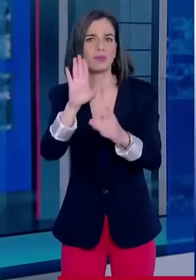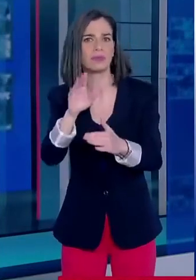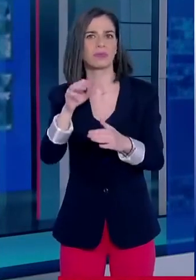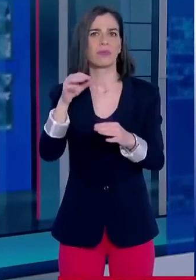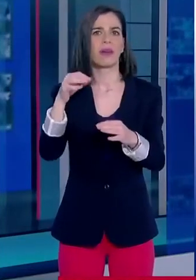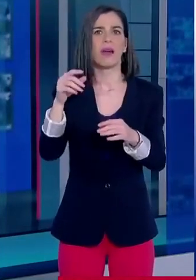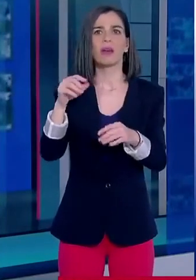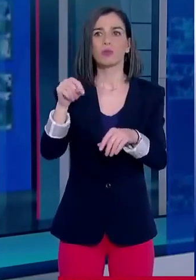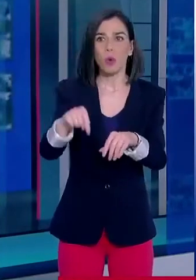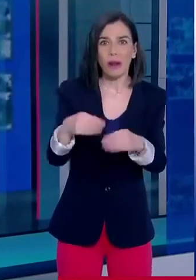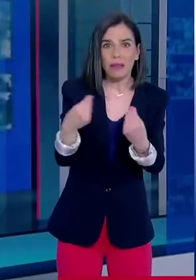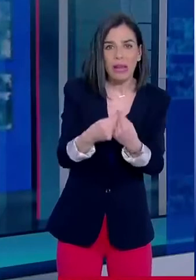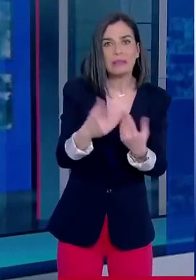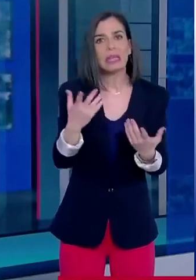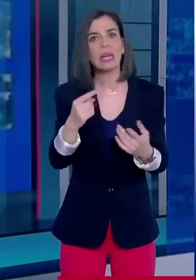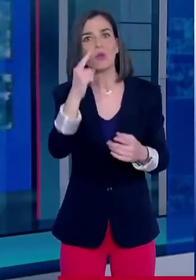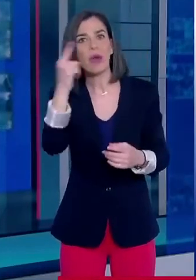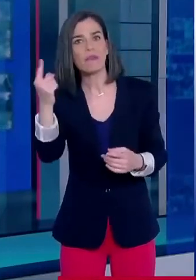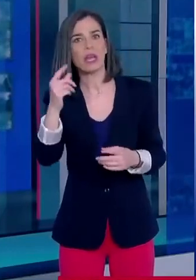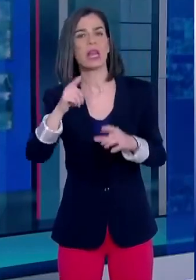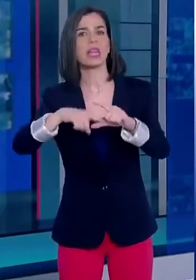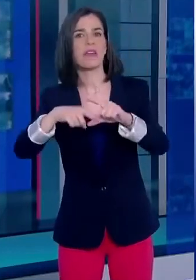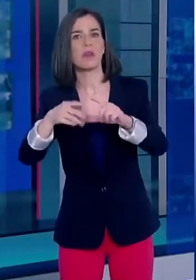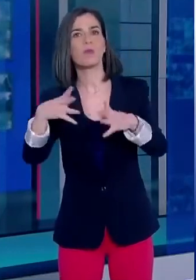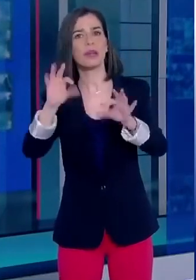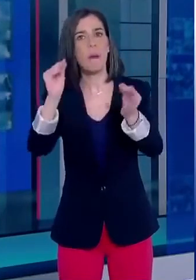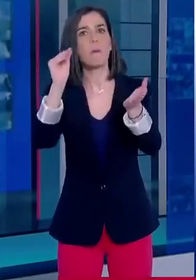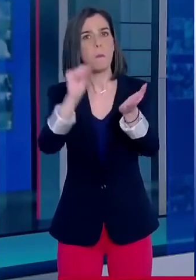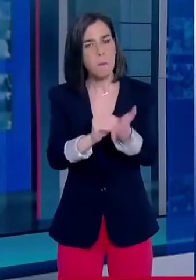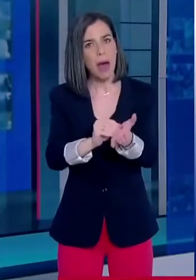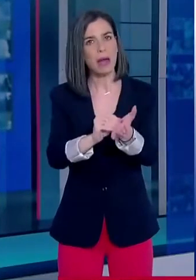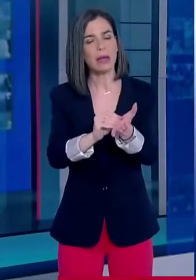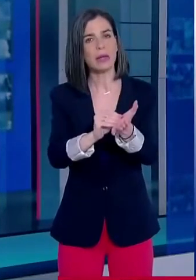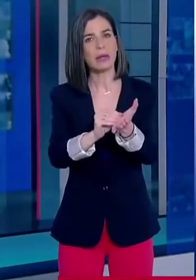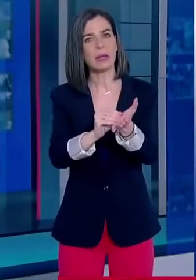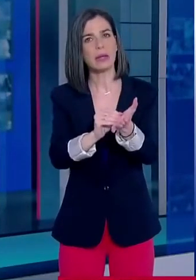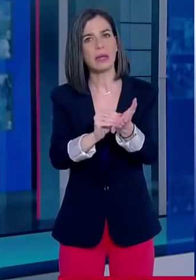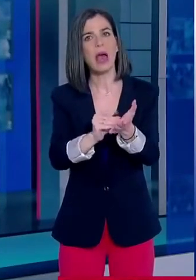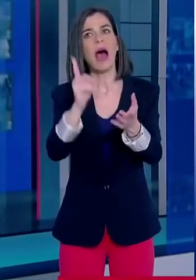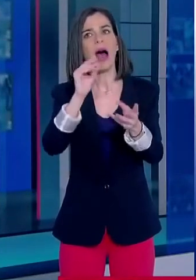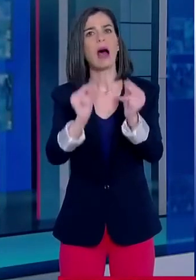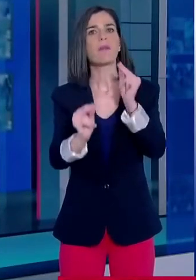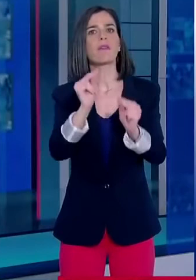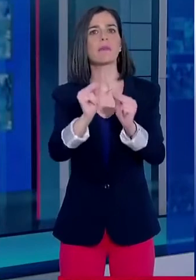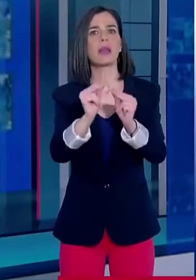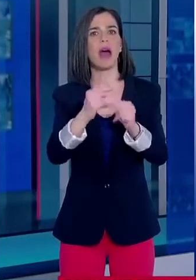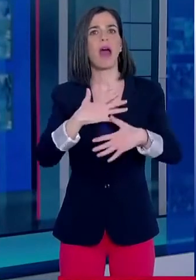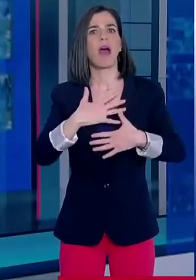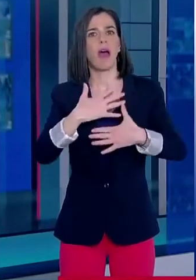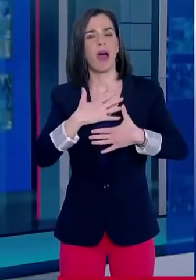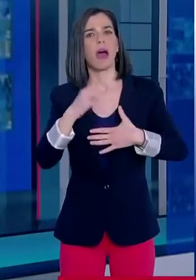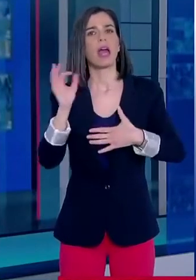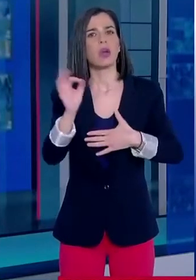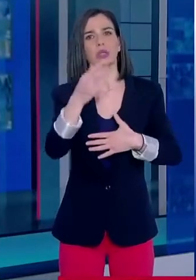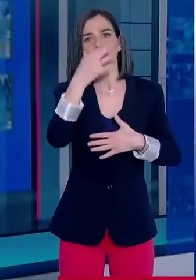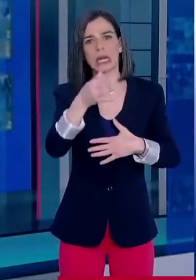τώρα ή το Νοέμβριο-Δεκέμβριο που θα αρχίσει να κυκλοφορεί και άλλη και άλλες αναπνευστικές, θα αρχίσουν να κυκλοφορούν και άλλες αναπνευστικές ιώσεις